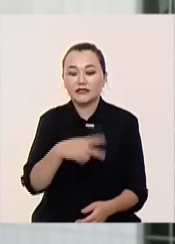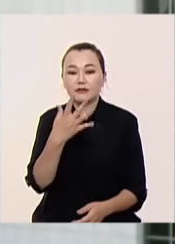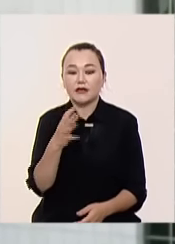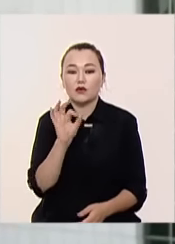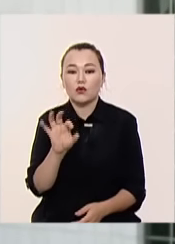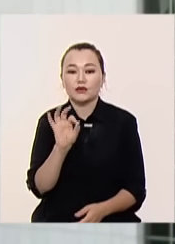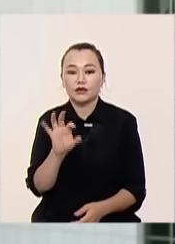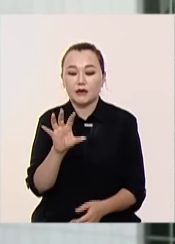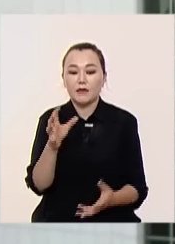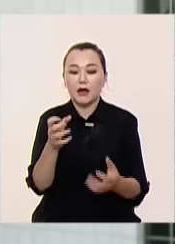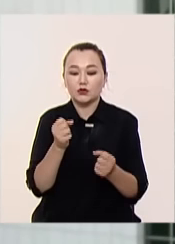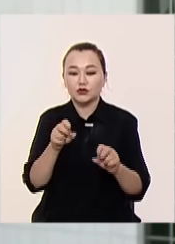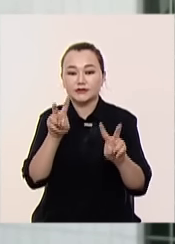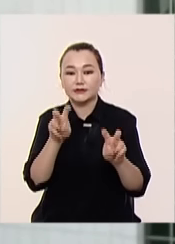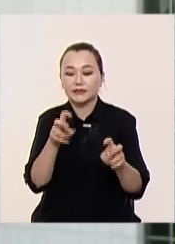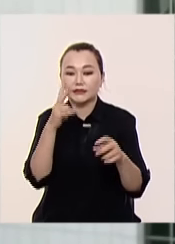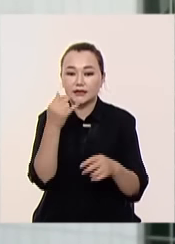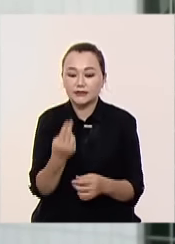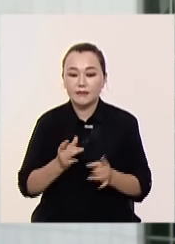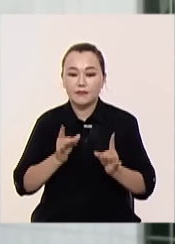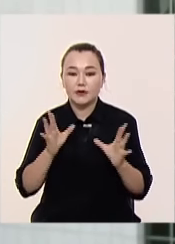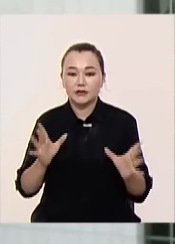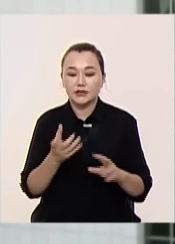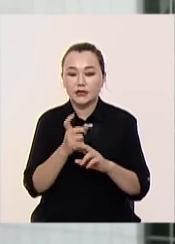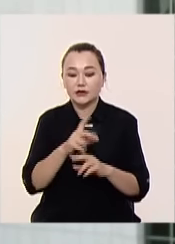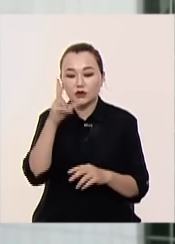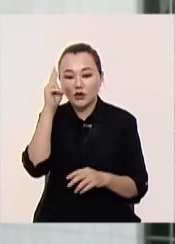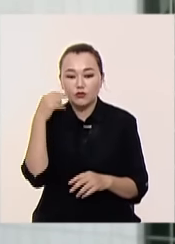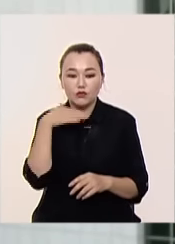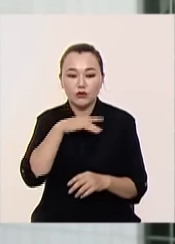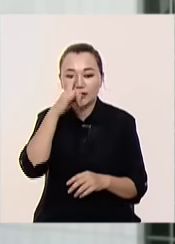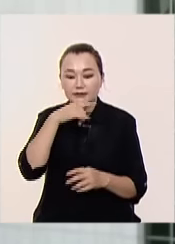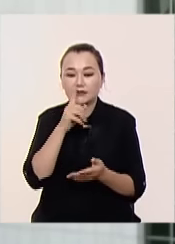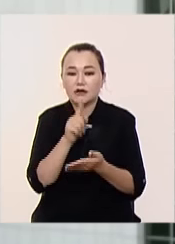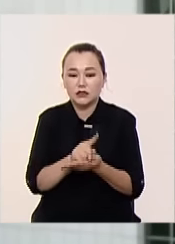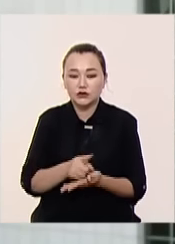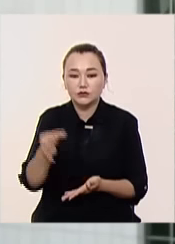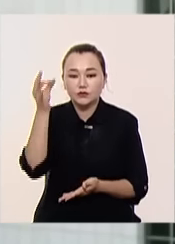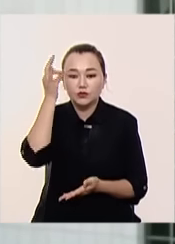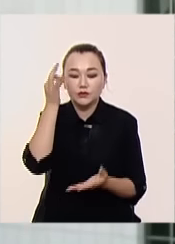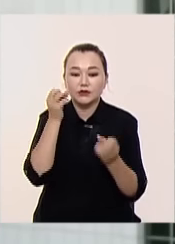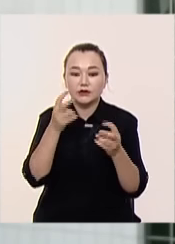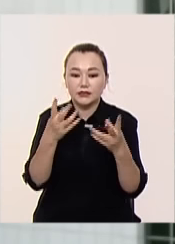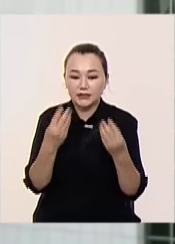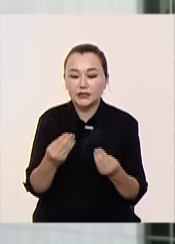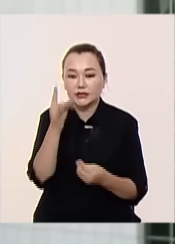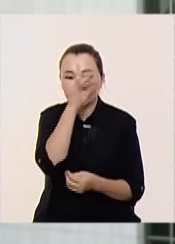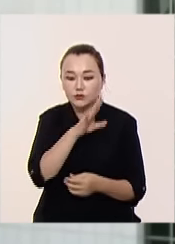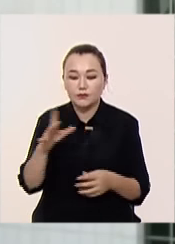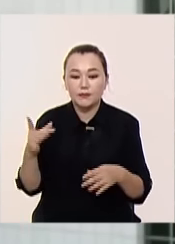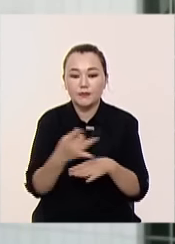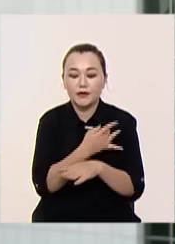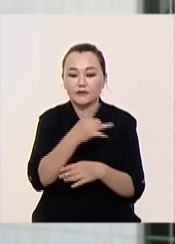25 октября получит статус национального праздника. Эту дату многие казахстанцы должны помнить как День Республики. Впервые в